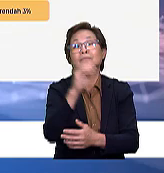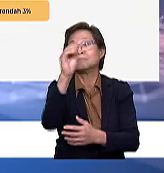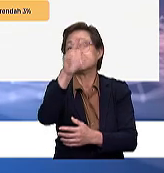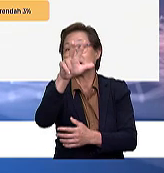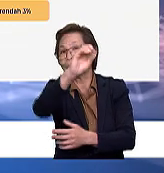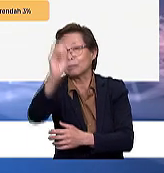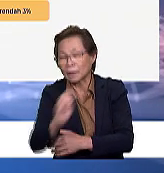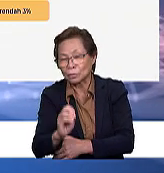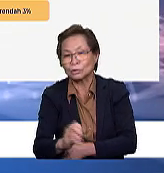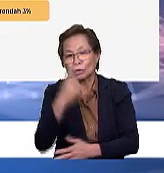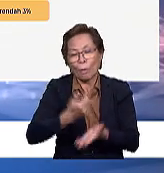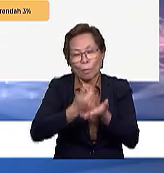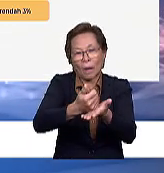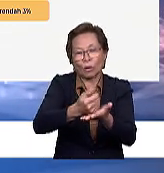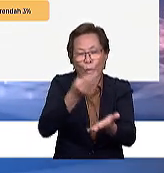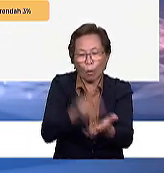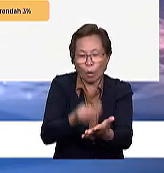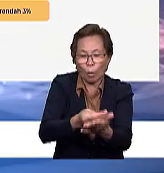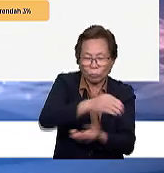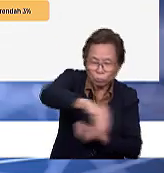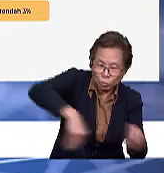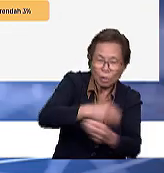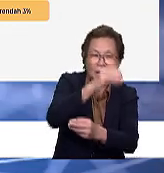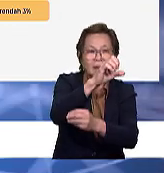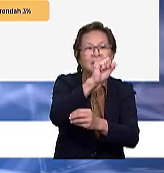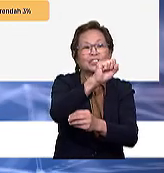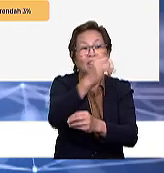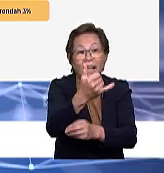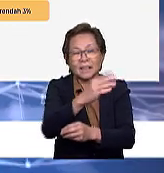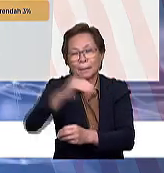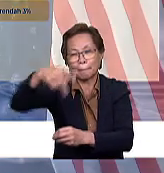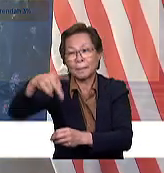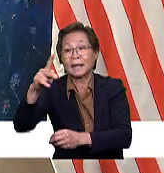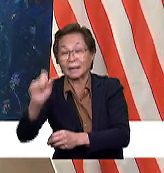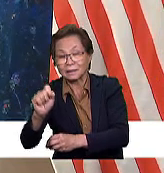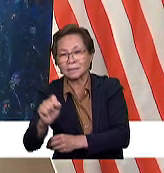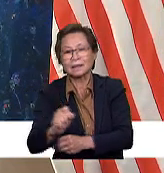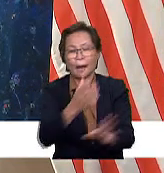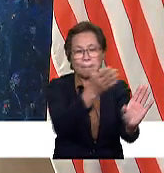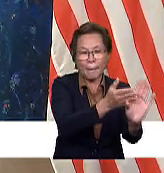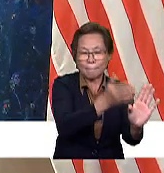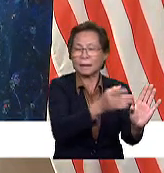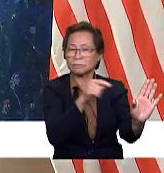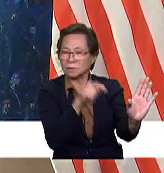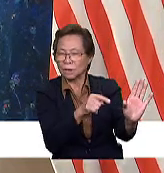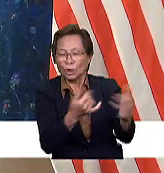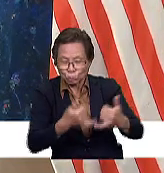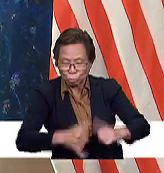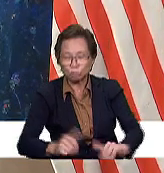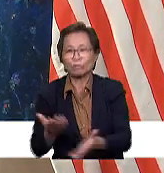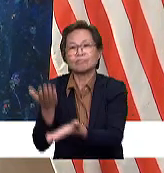Hai Selain itu bagi membantu aliran tunai Serikat dan fix institusi perbankan akan terus